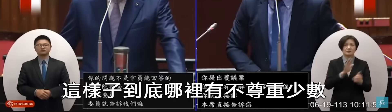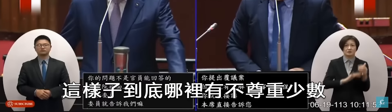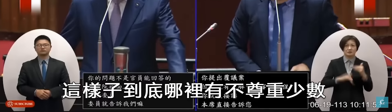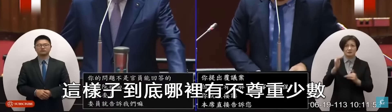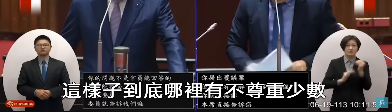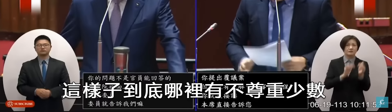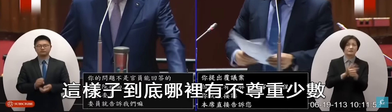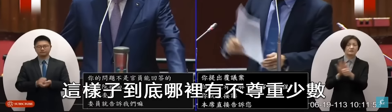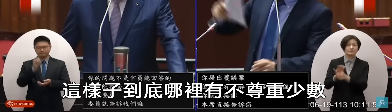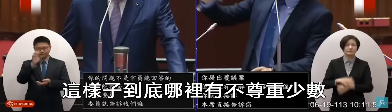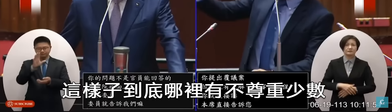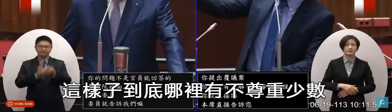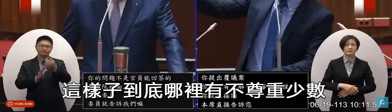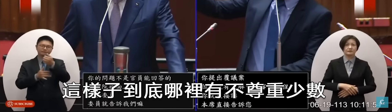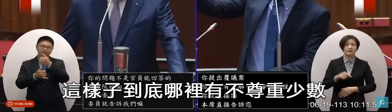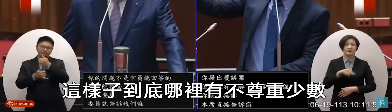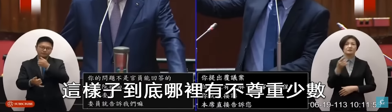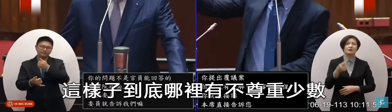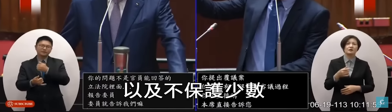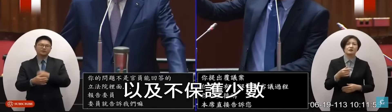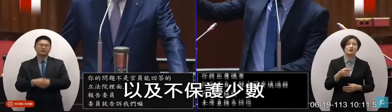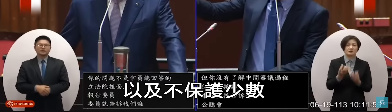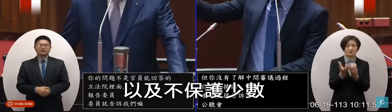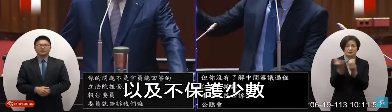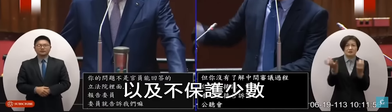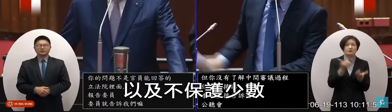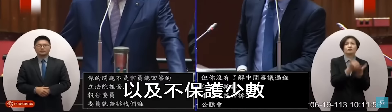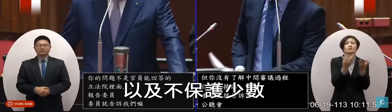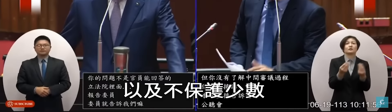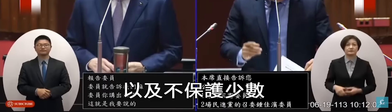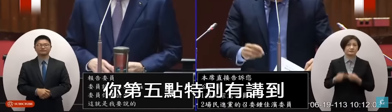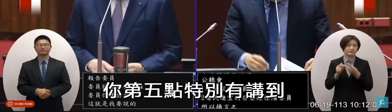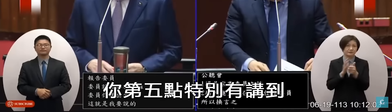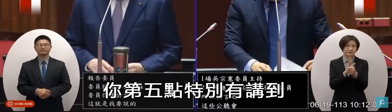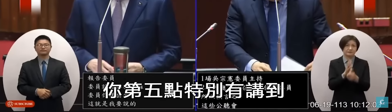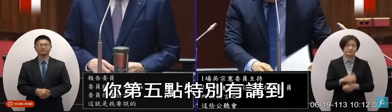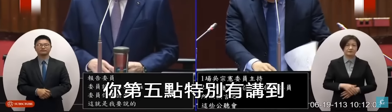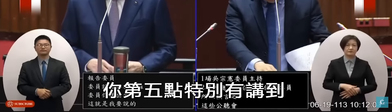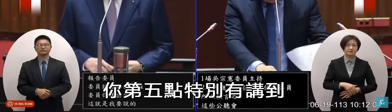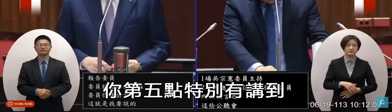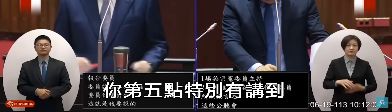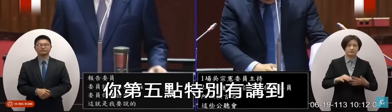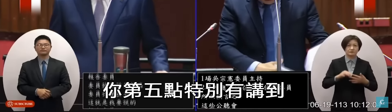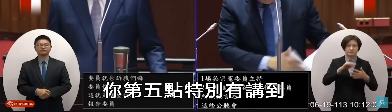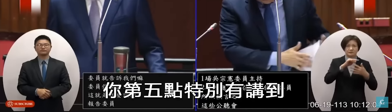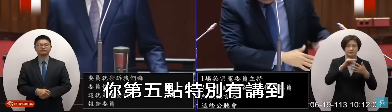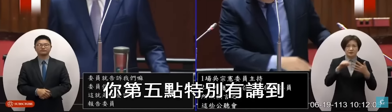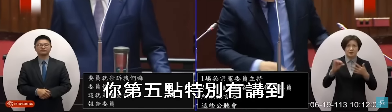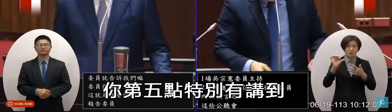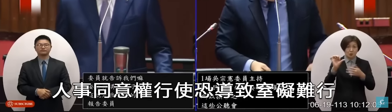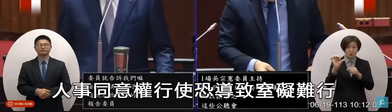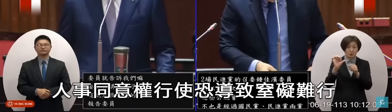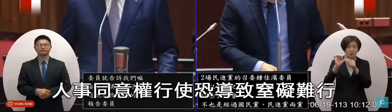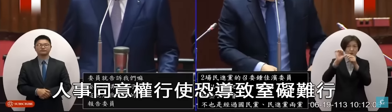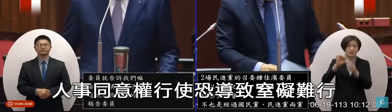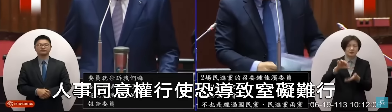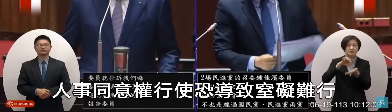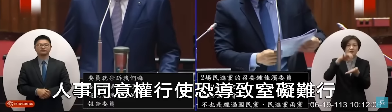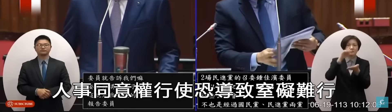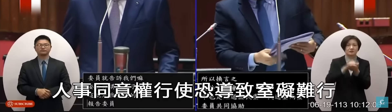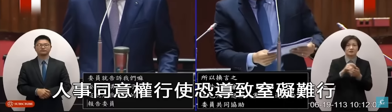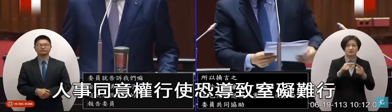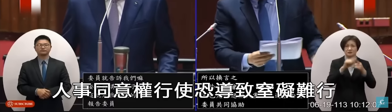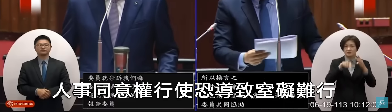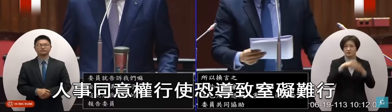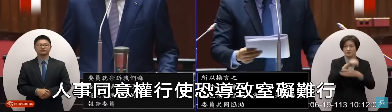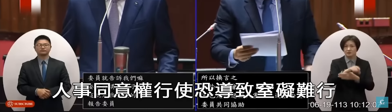程吗？ 报告委员， 这样子到底哪里有不尊重少数以及不保护少数？你第5点特别有讲到人事同意